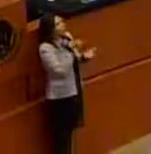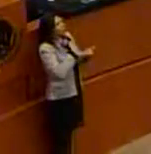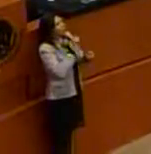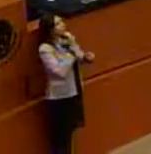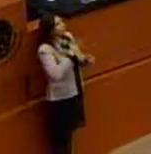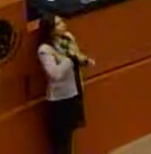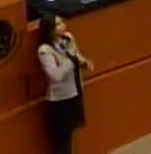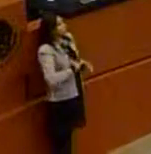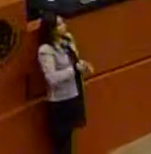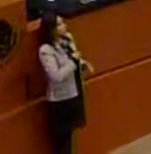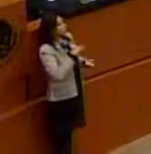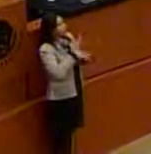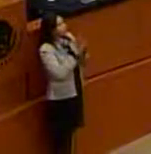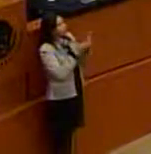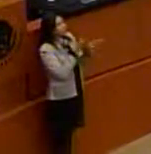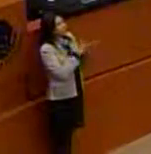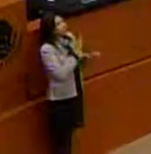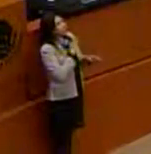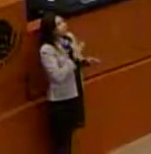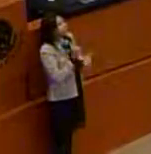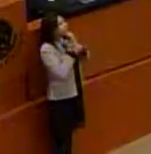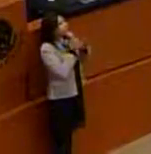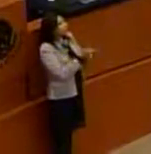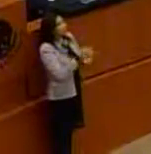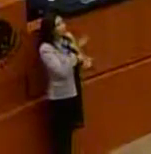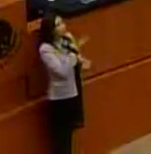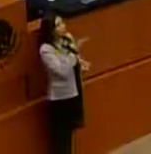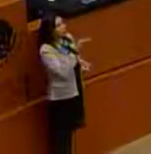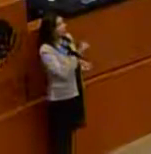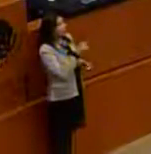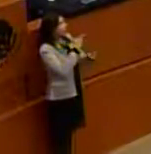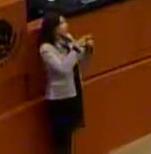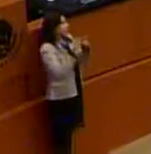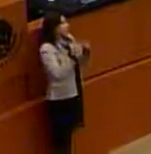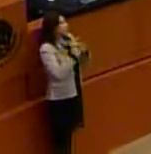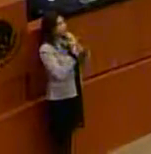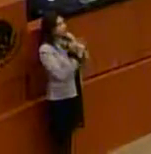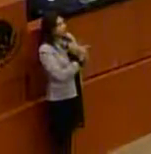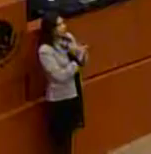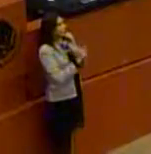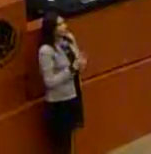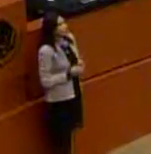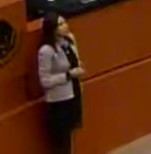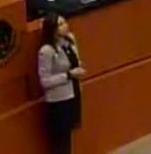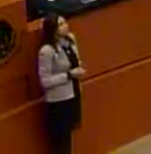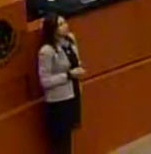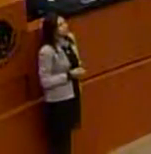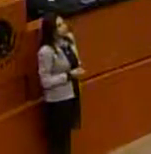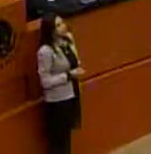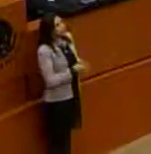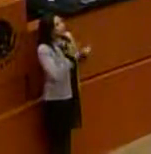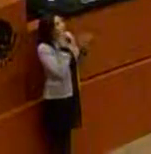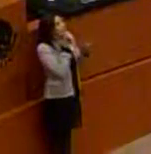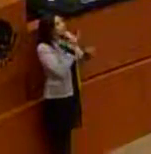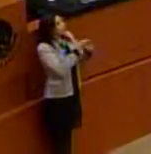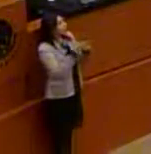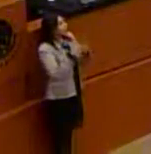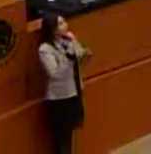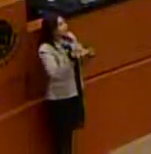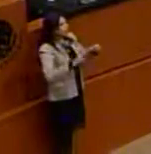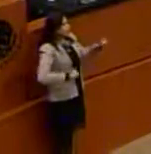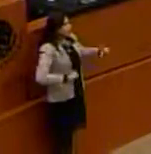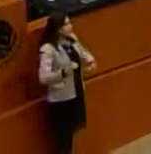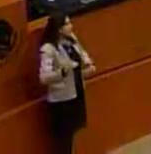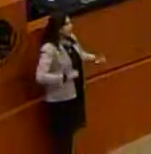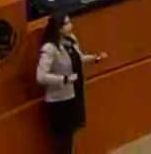Ils collaborent avec les réseaux en faveur du RBI des autres pays et avec bien international. Ils souhaitent, au travers de leurs actions en Suisse, faire connaître